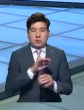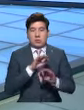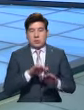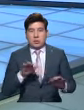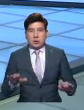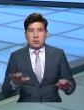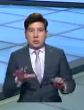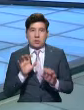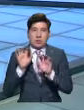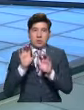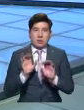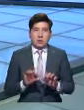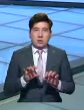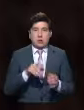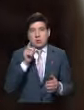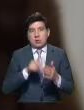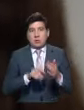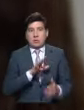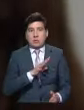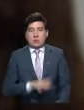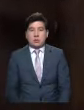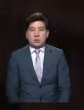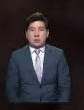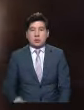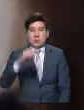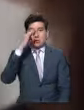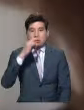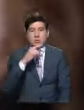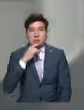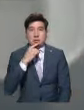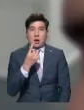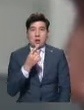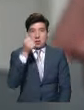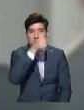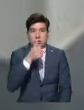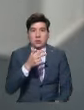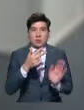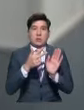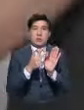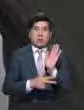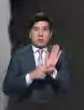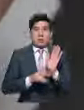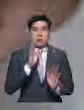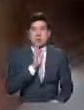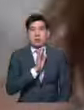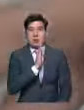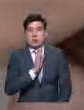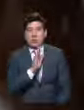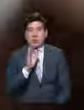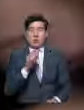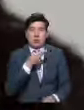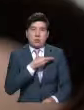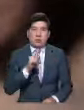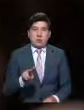бағытталған заң жобасын мақұлдады. Қазақстанда жылына шамамен 80 әйел тұрмыстық зорлық зомбылықтан көз жұмады.